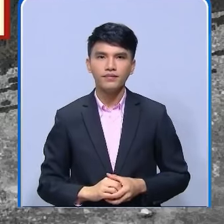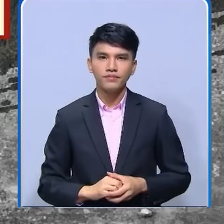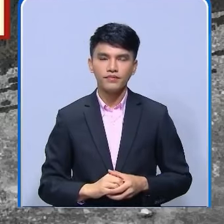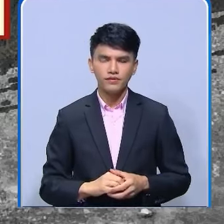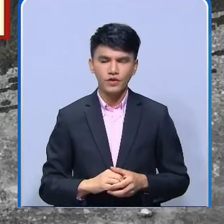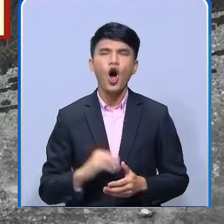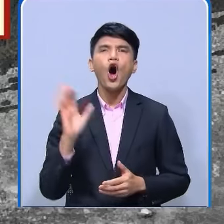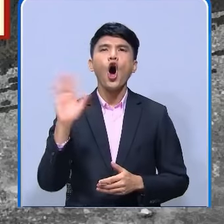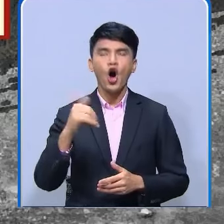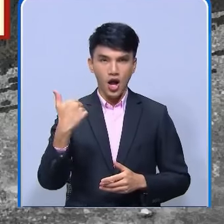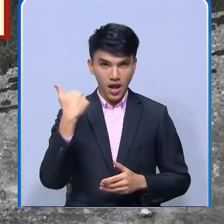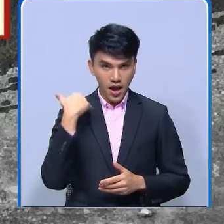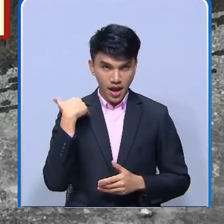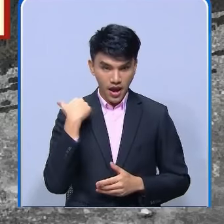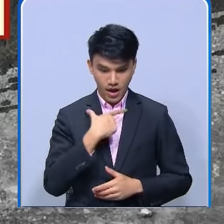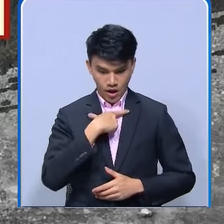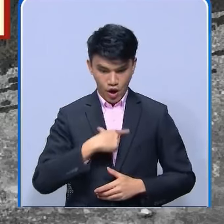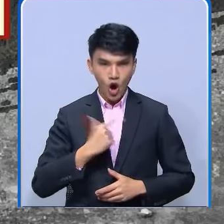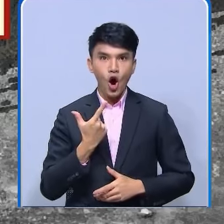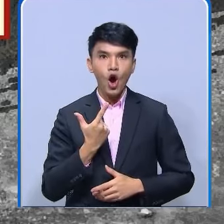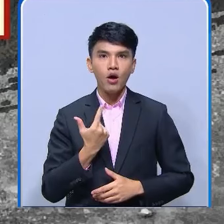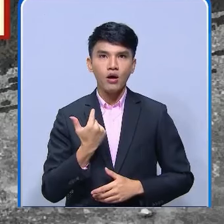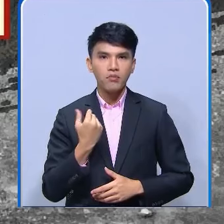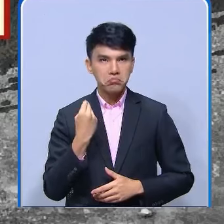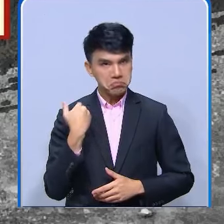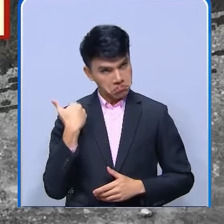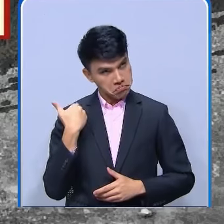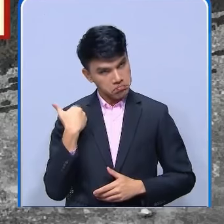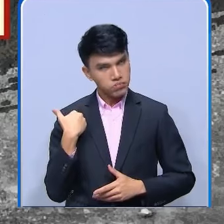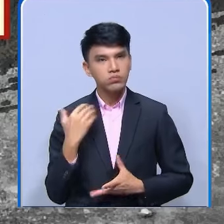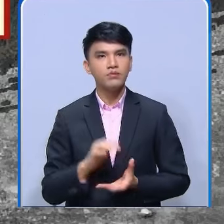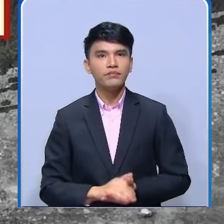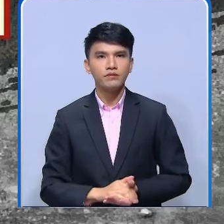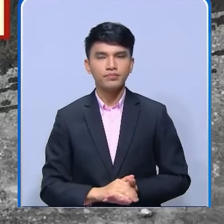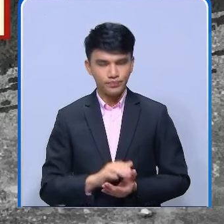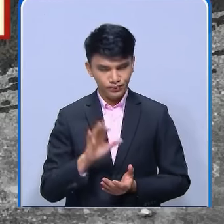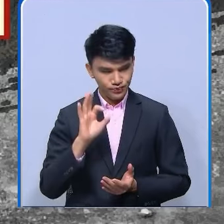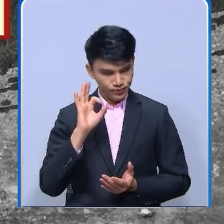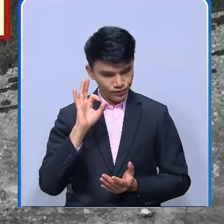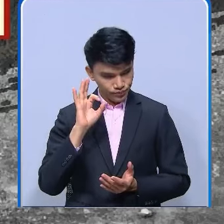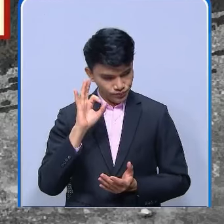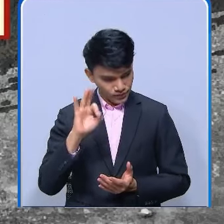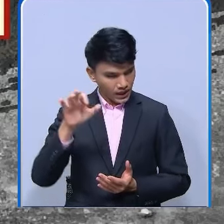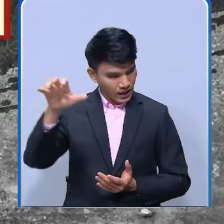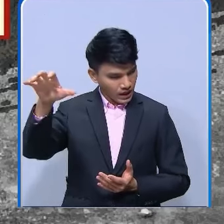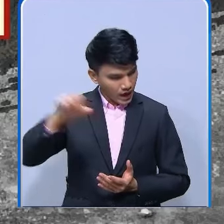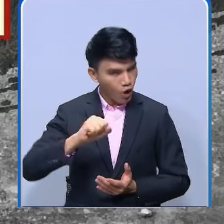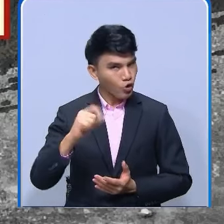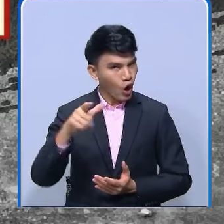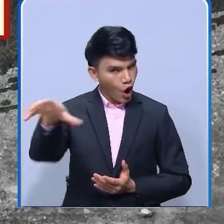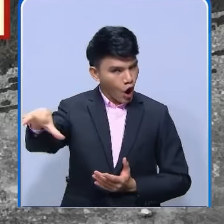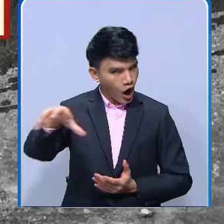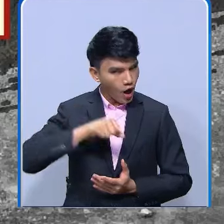บไปว่าอ๋อมีสร้อยคอเส้นหนึ่งอยู่ที่บ้านทางผู้ก่อเหตุก็เลยบอกว่าเอาอย่างนี้ละกันไปเอาสร้อยมาทำพิ